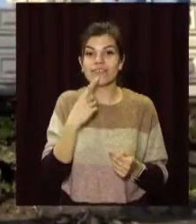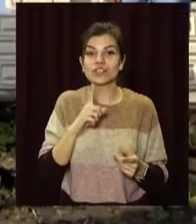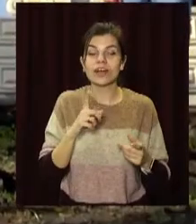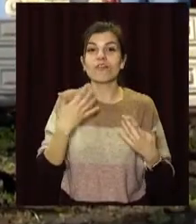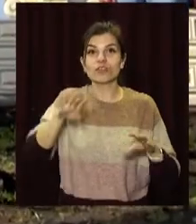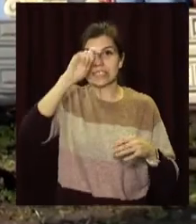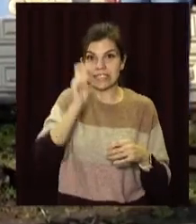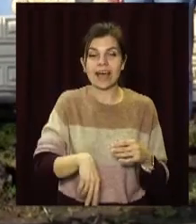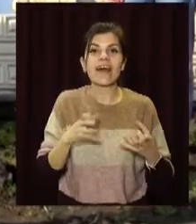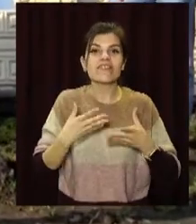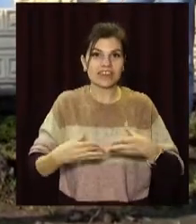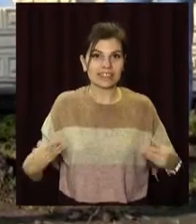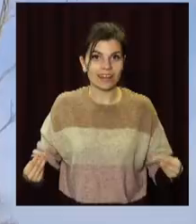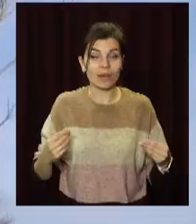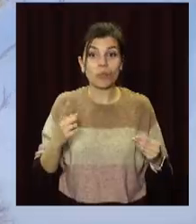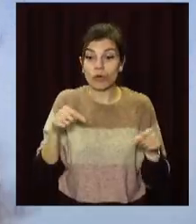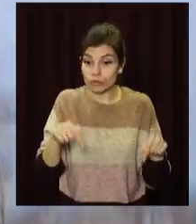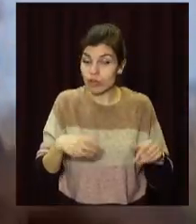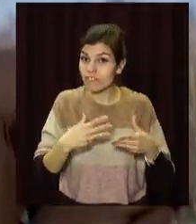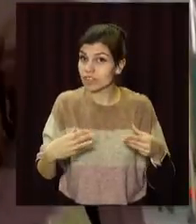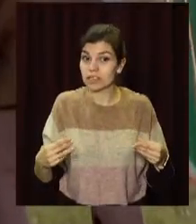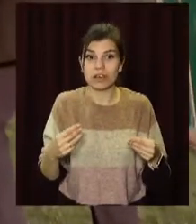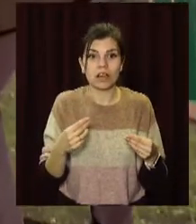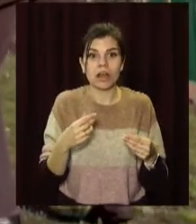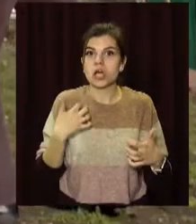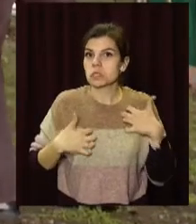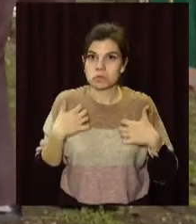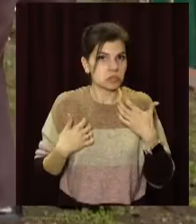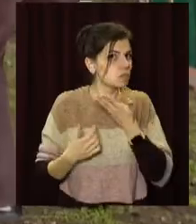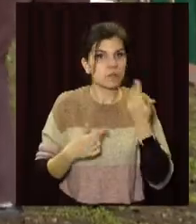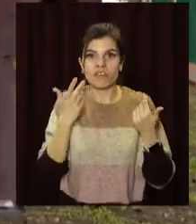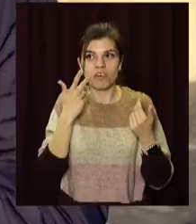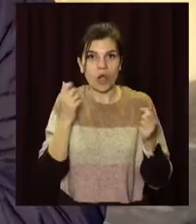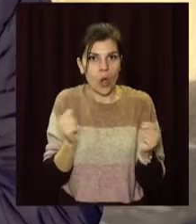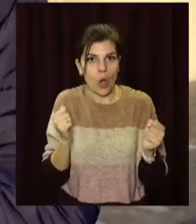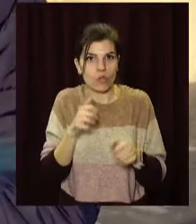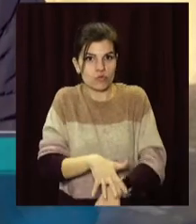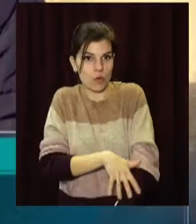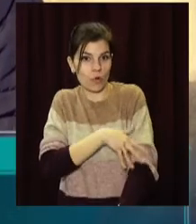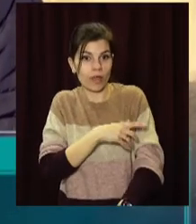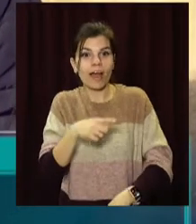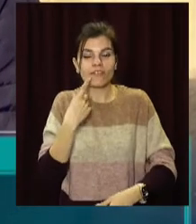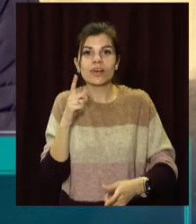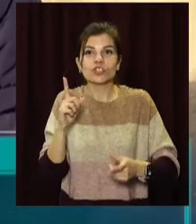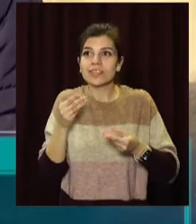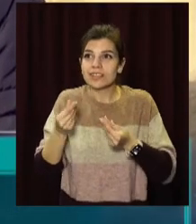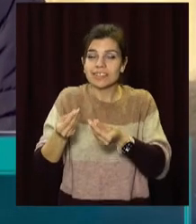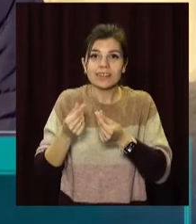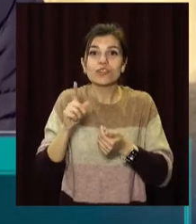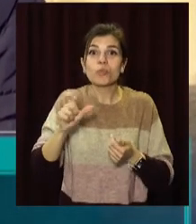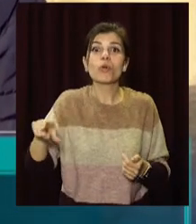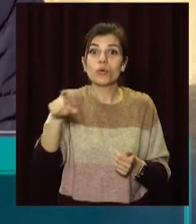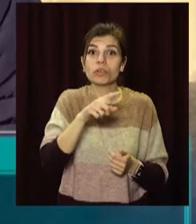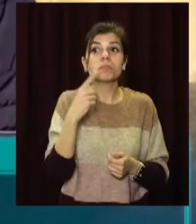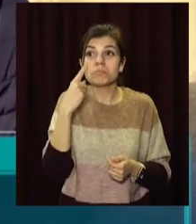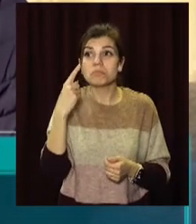весняним садовим клопотам, адже весна цього року не надто поспішала з візитом. Це дасть поштовх для того, щоб і всі люди продовжували